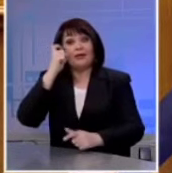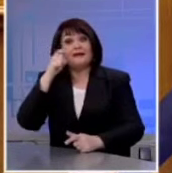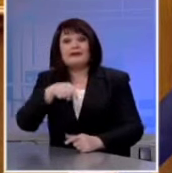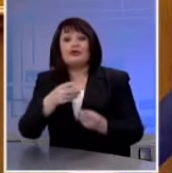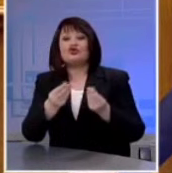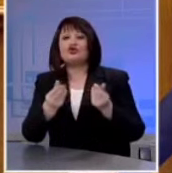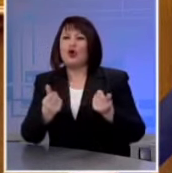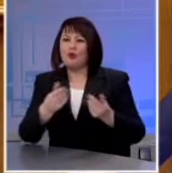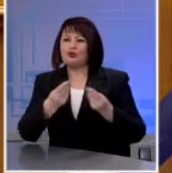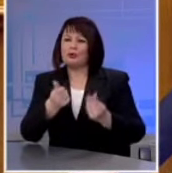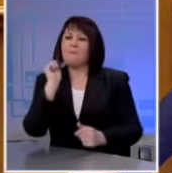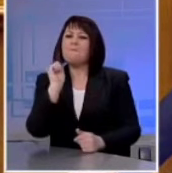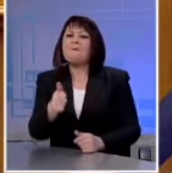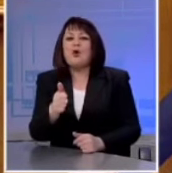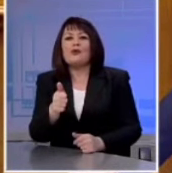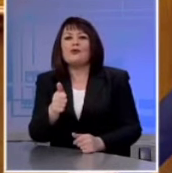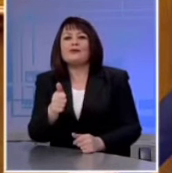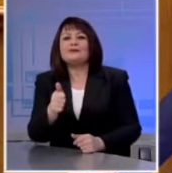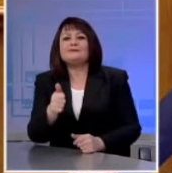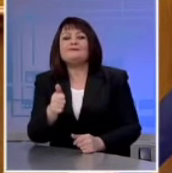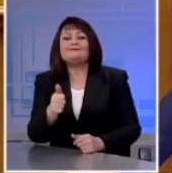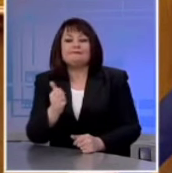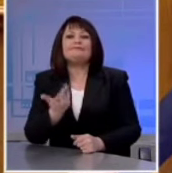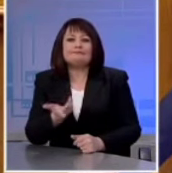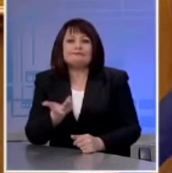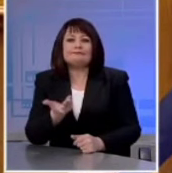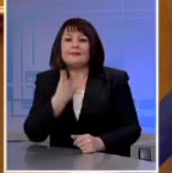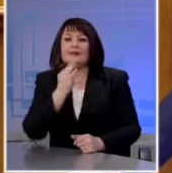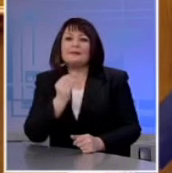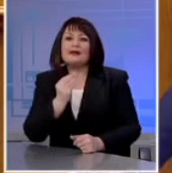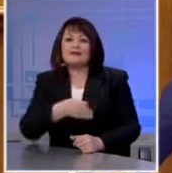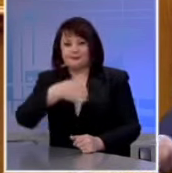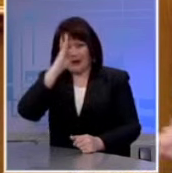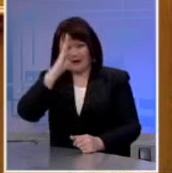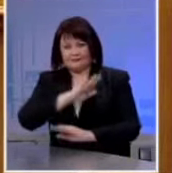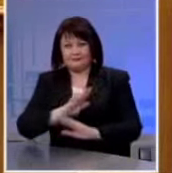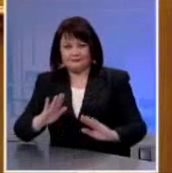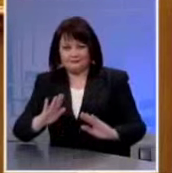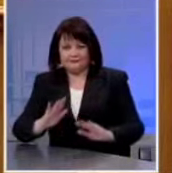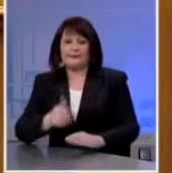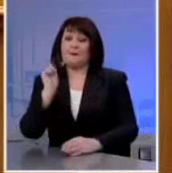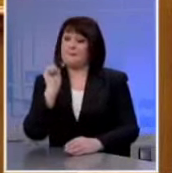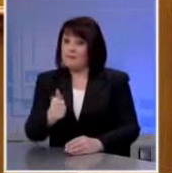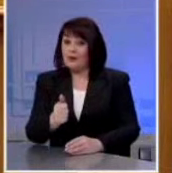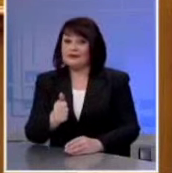τρόπο μόνοι σας θα ανοίγατε το κουτί της Πανδώρας και μόνοι